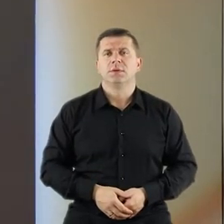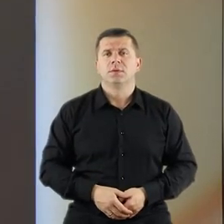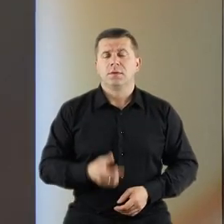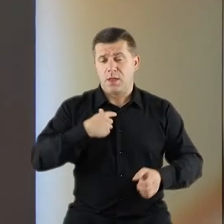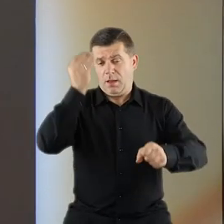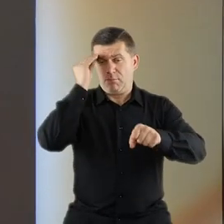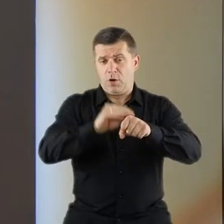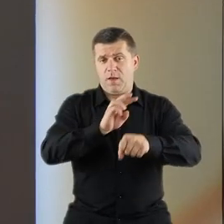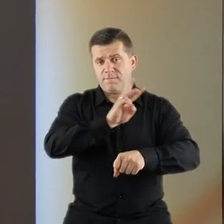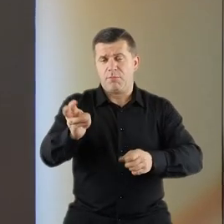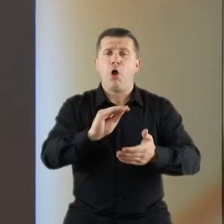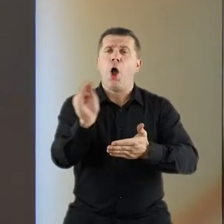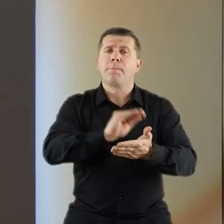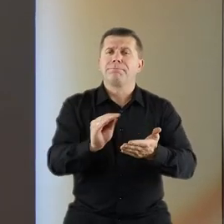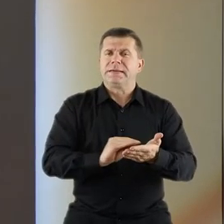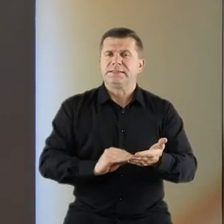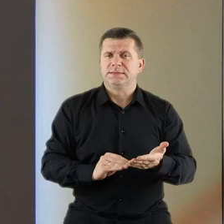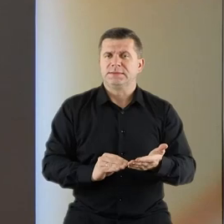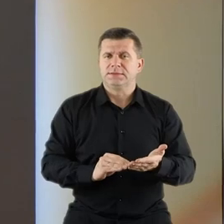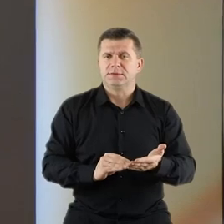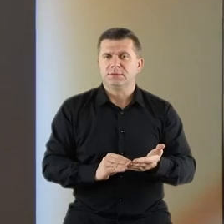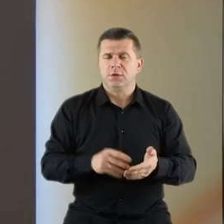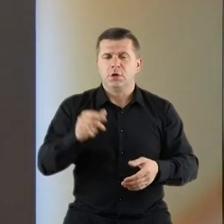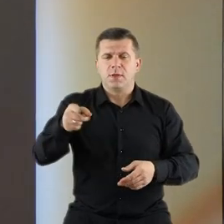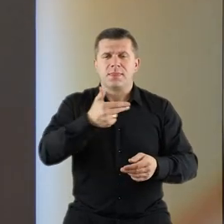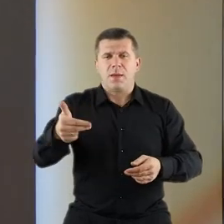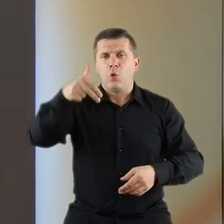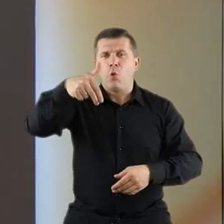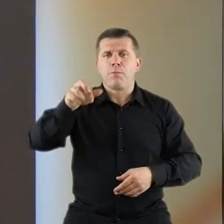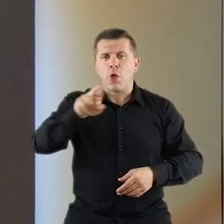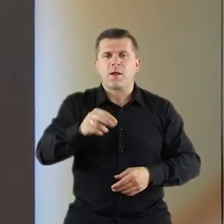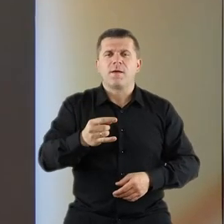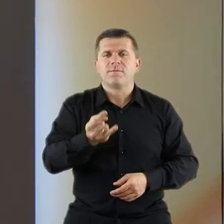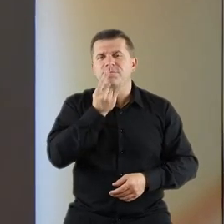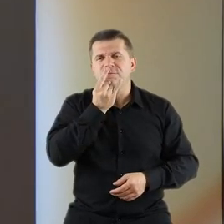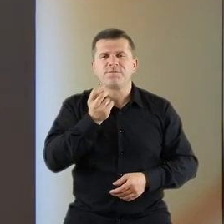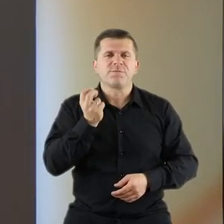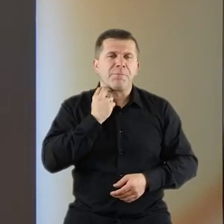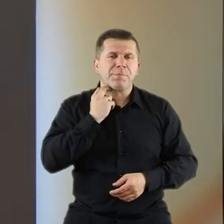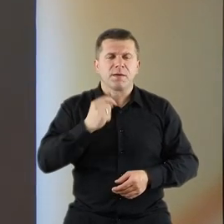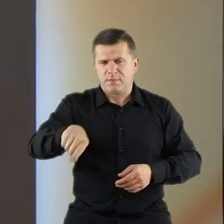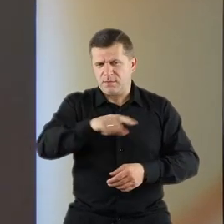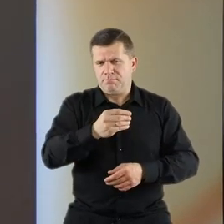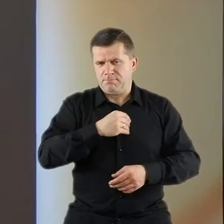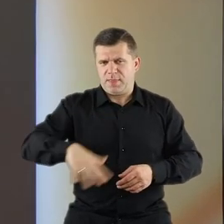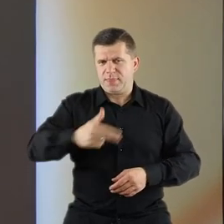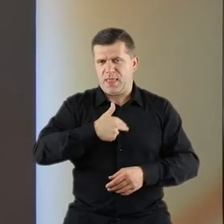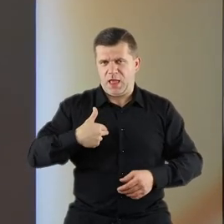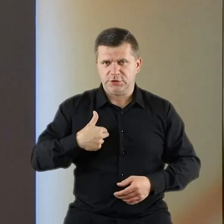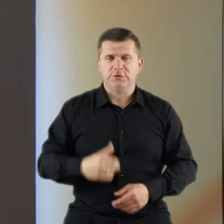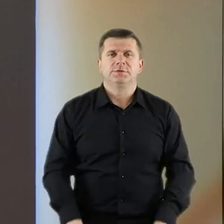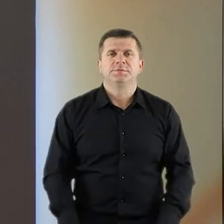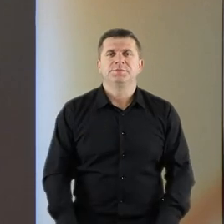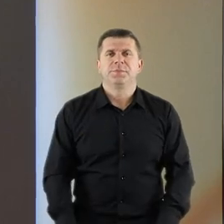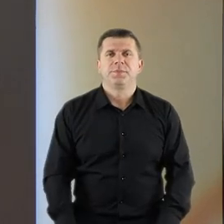polecam wam opisy o upiorach o wampirach po tych naszych